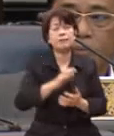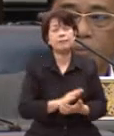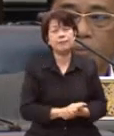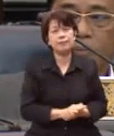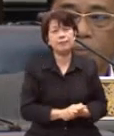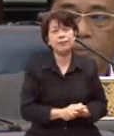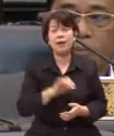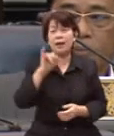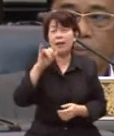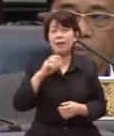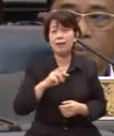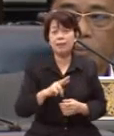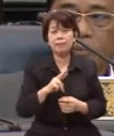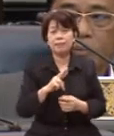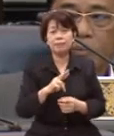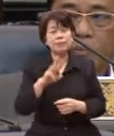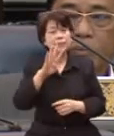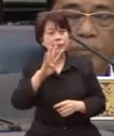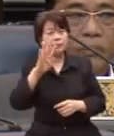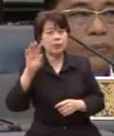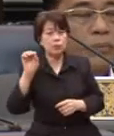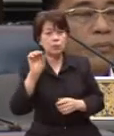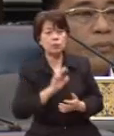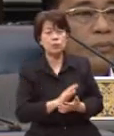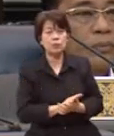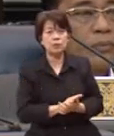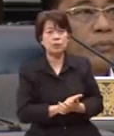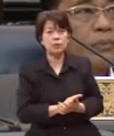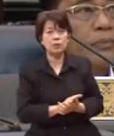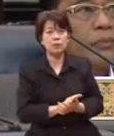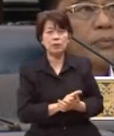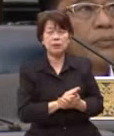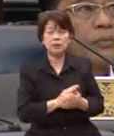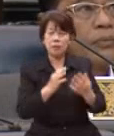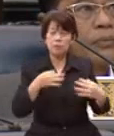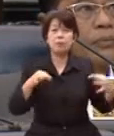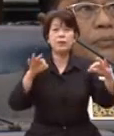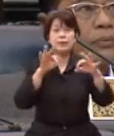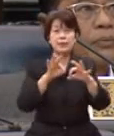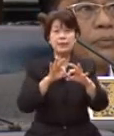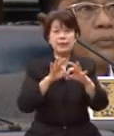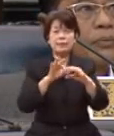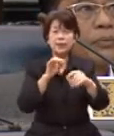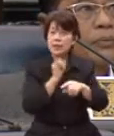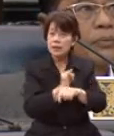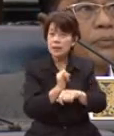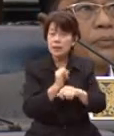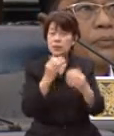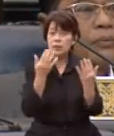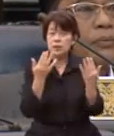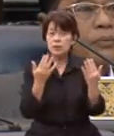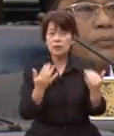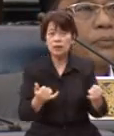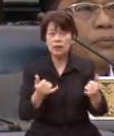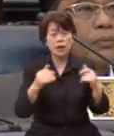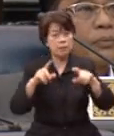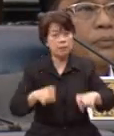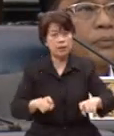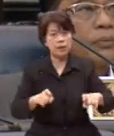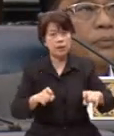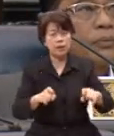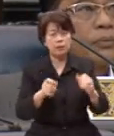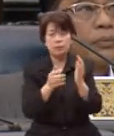air 4 yang kosong Jadi ini penting kalau kita lihat sekarang ini dia memerlukan